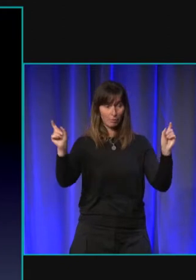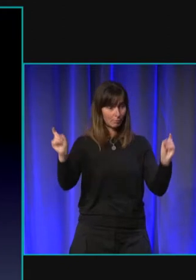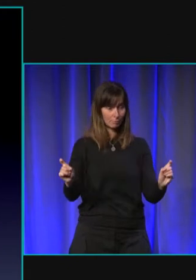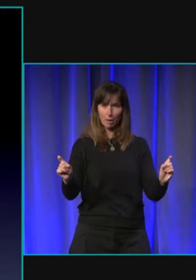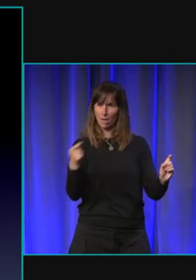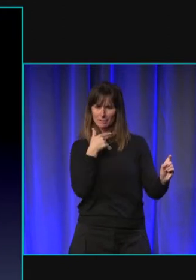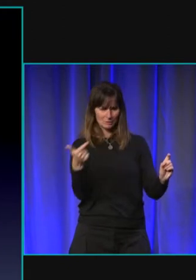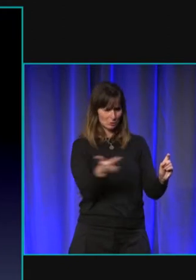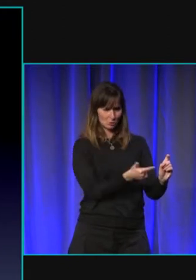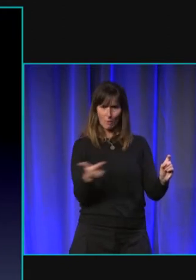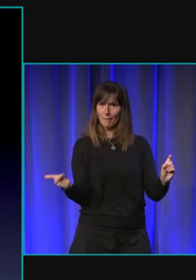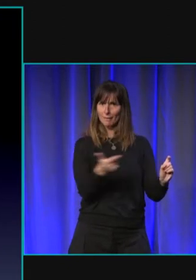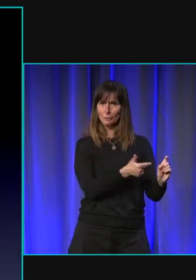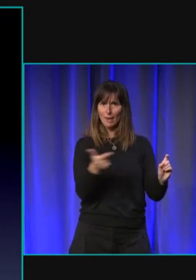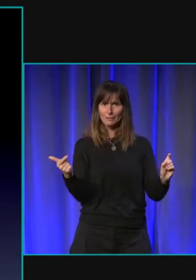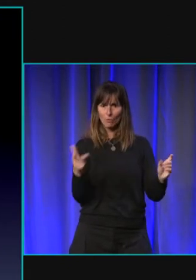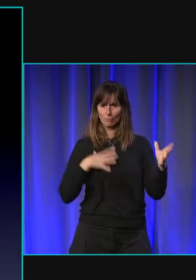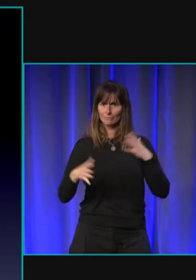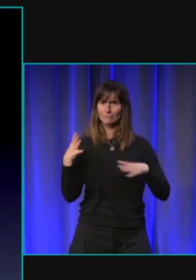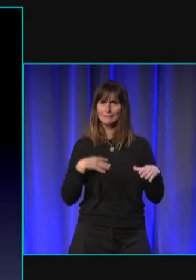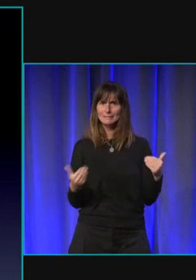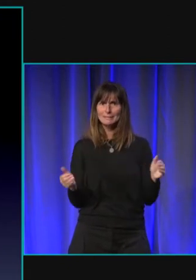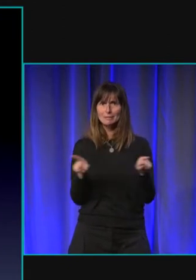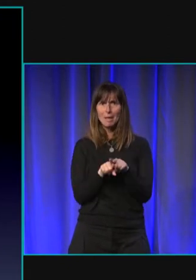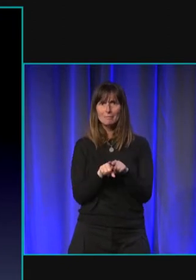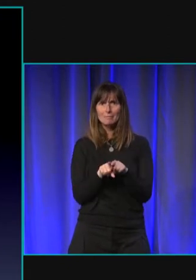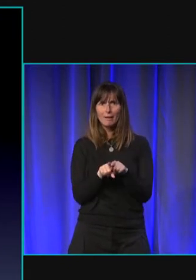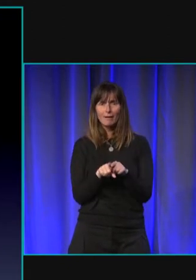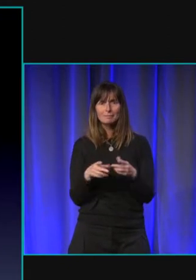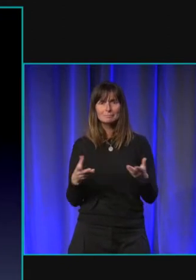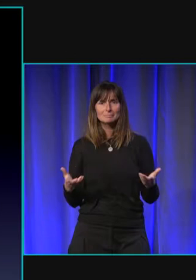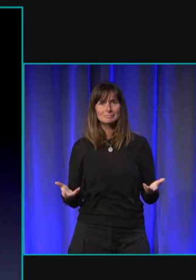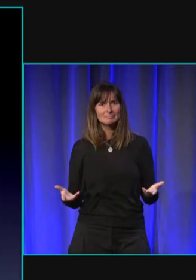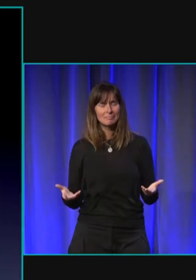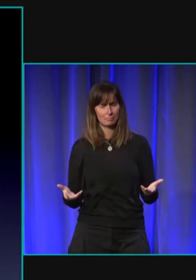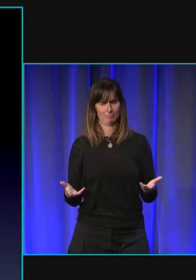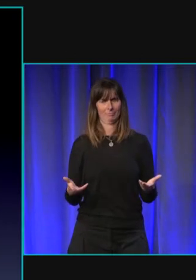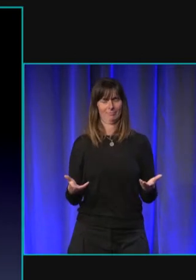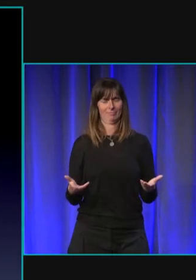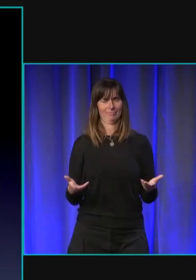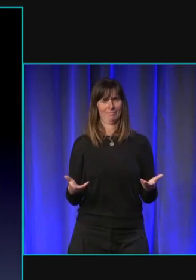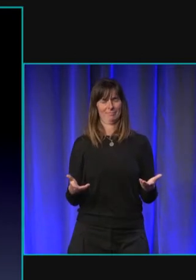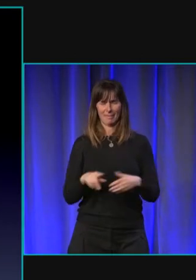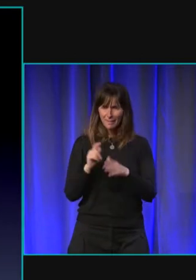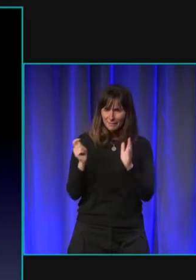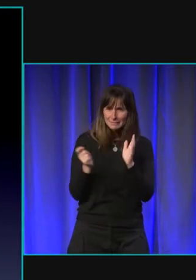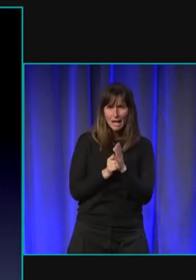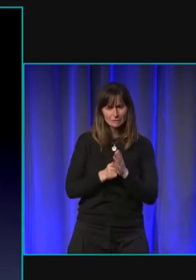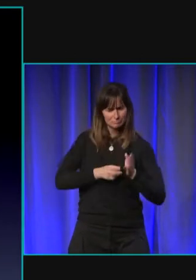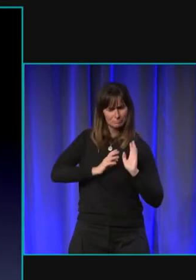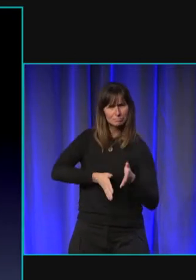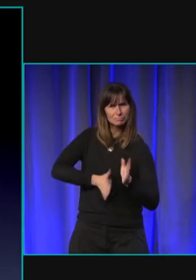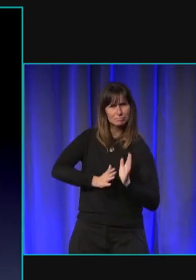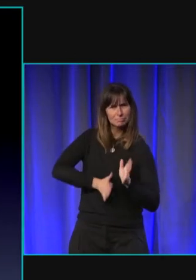fatigue entre les deux populations, athlètes versus, versus garçons. Donc là, on s'est dit, sur un sprint, voilà,